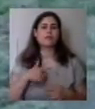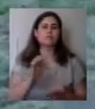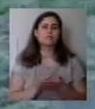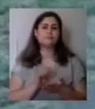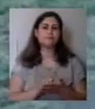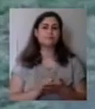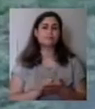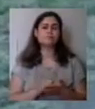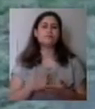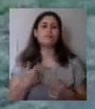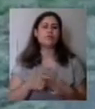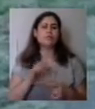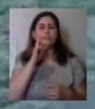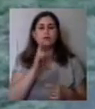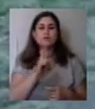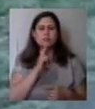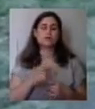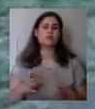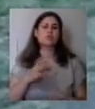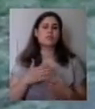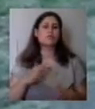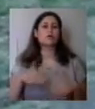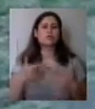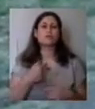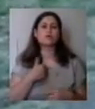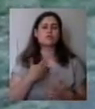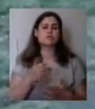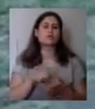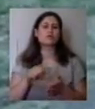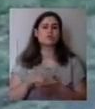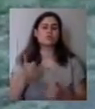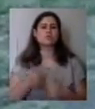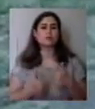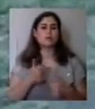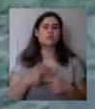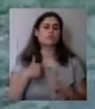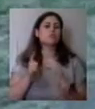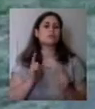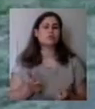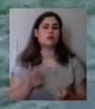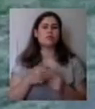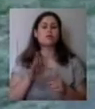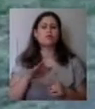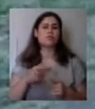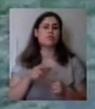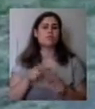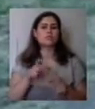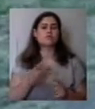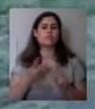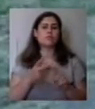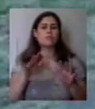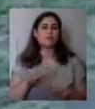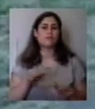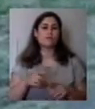Я тренувався місяць. Тренер запропонував мені взяти участь у змаганнях. Я погодився, але тоді посів друге місце.